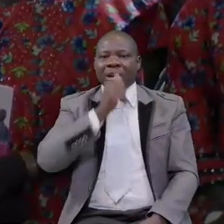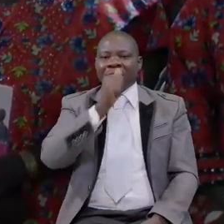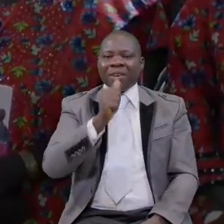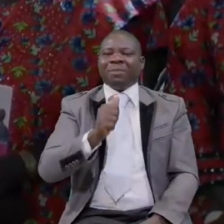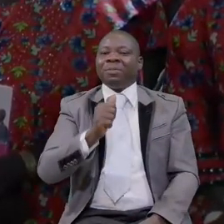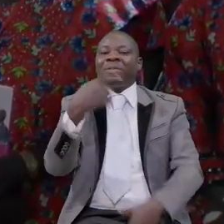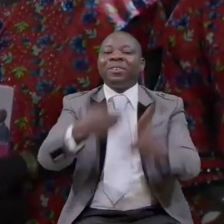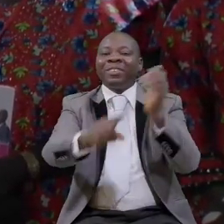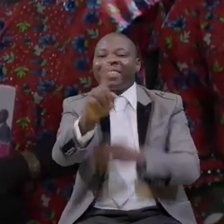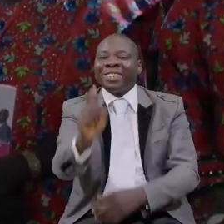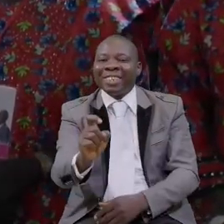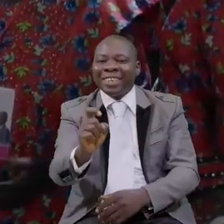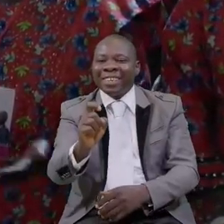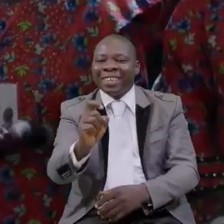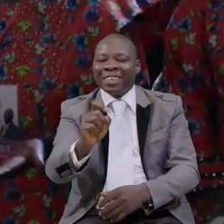suis...